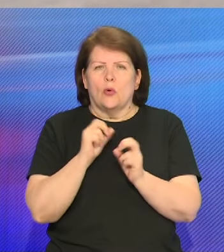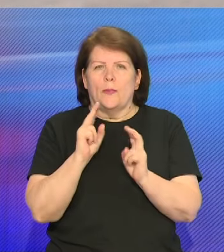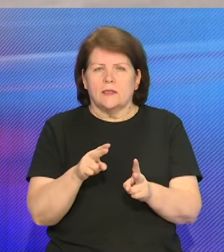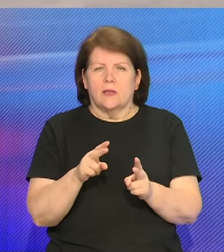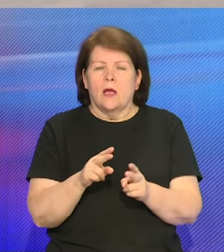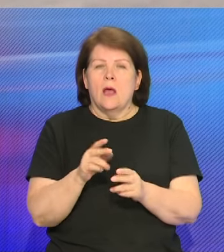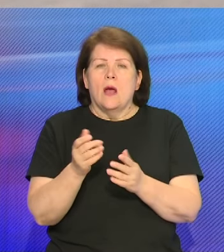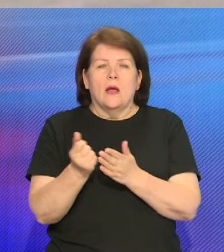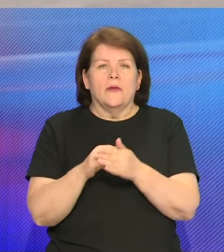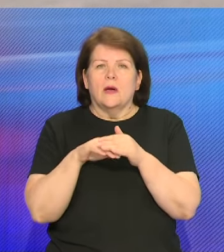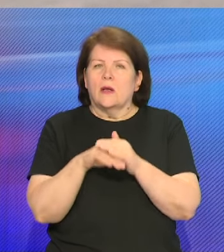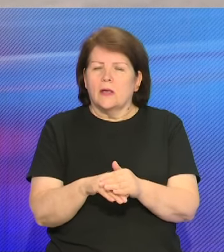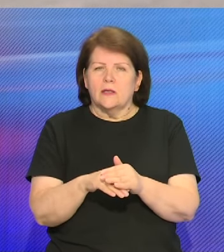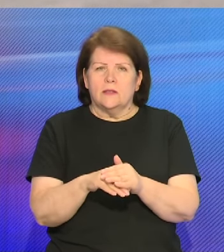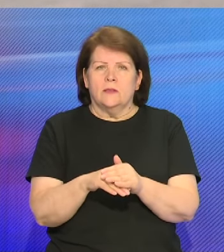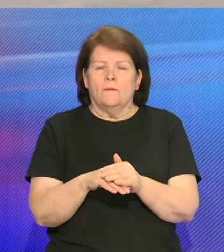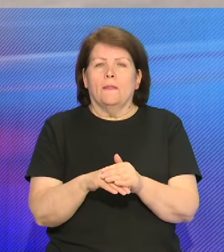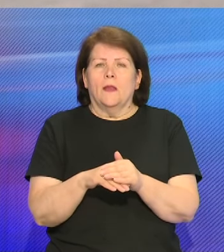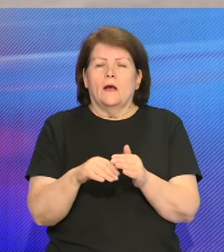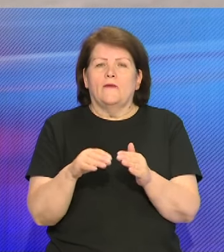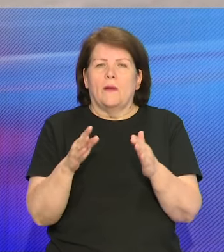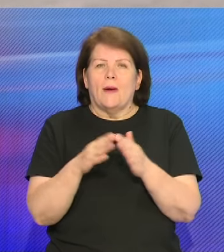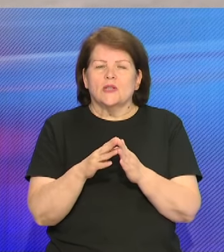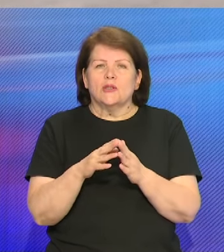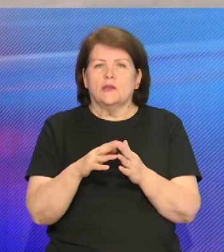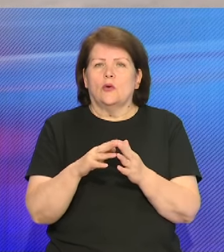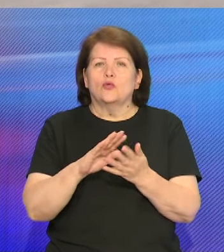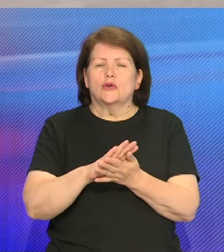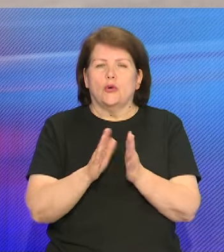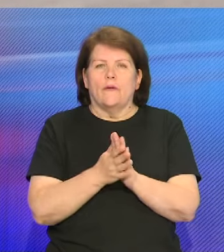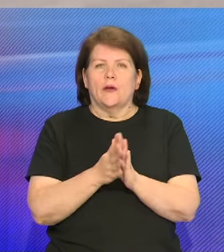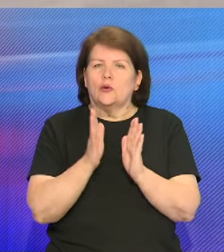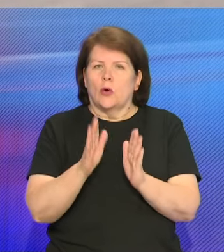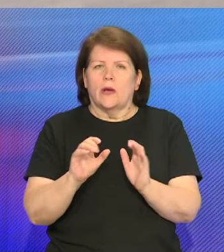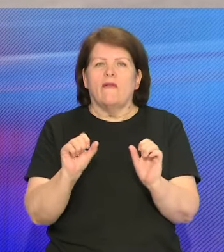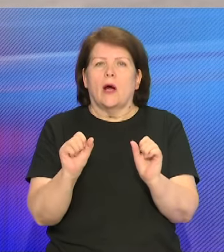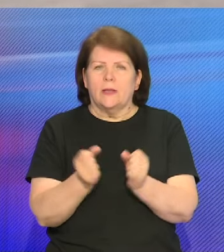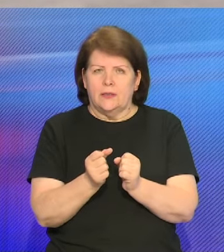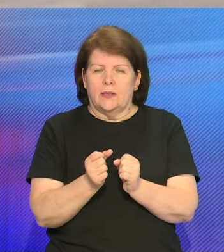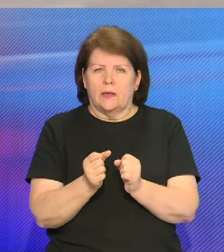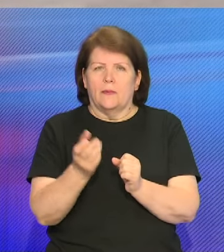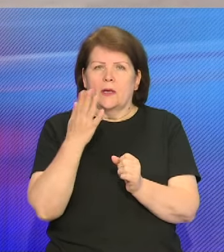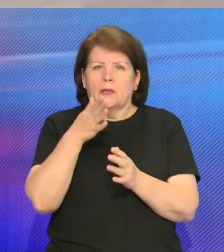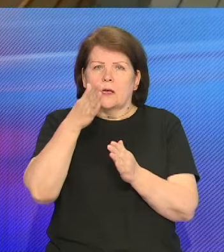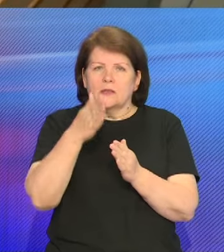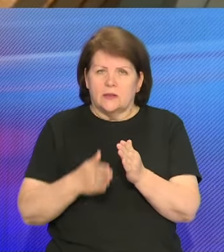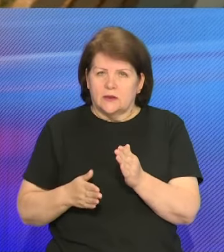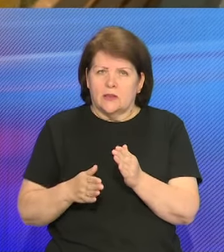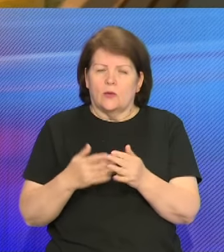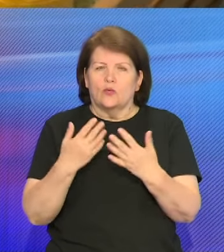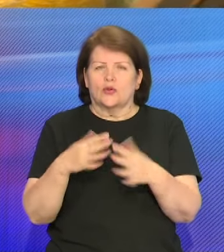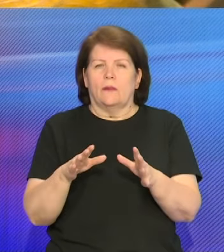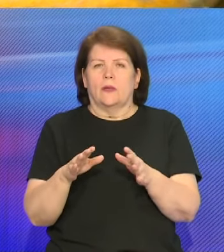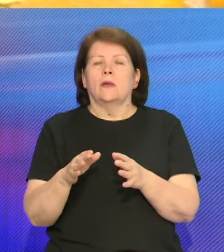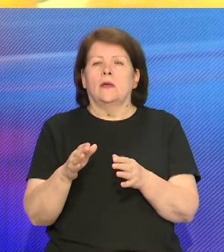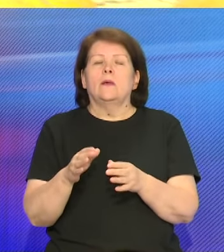хранить без условий холода. Хранить в домашних условиях тоже нужно в холодильнике. И не хранить долго, когда вы разрезали, нарушить ценность. Адзначым,